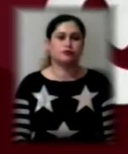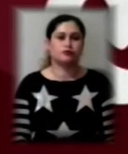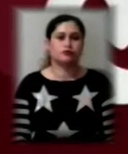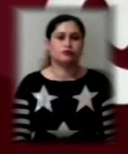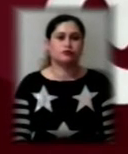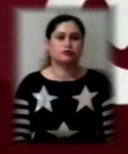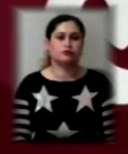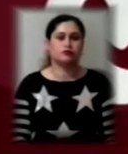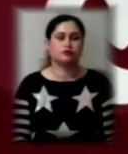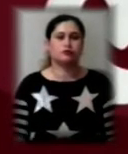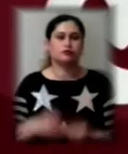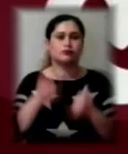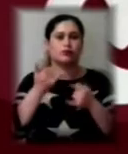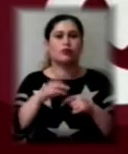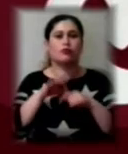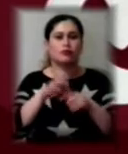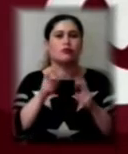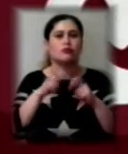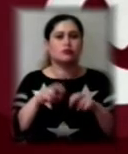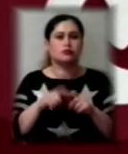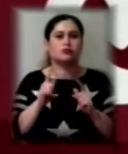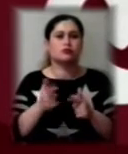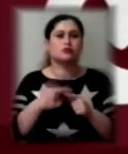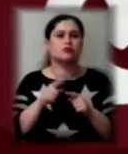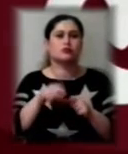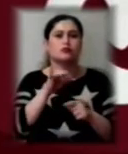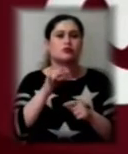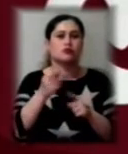Наразі проводиться розслідування згідно цієї ситуації.